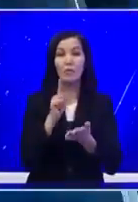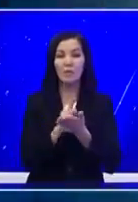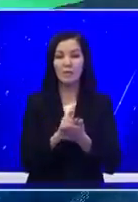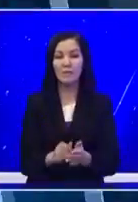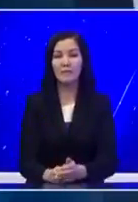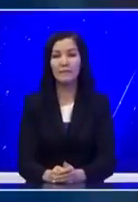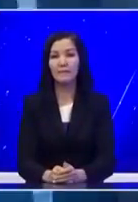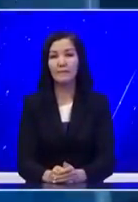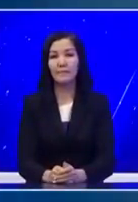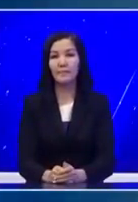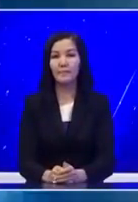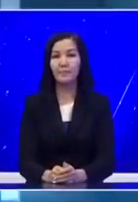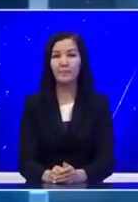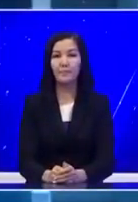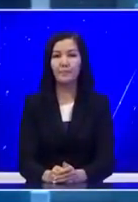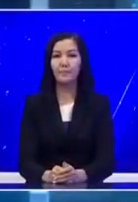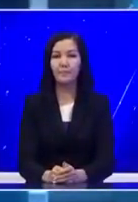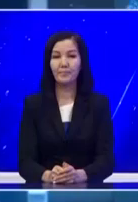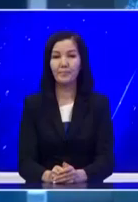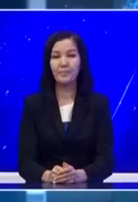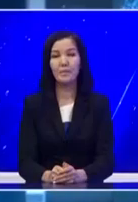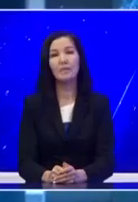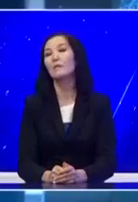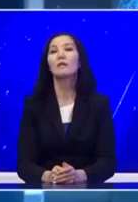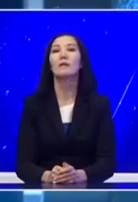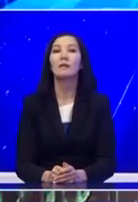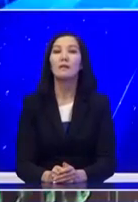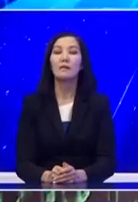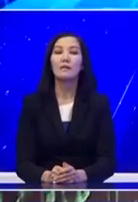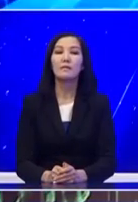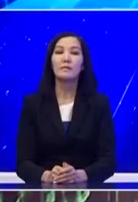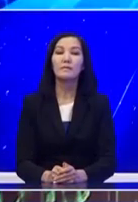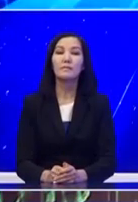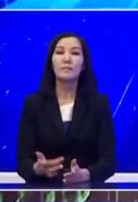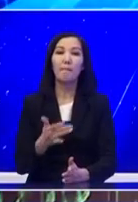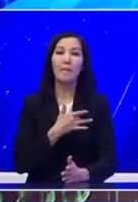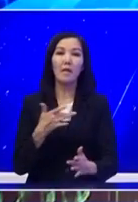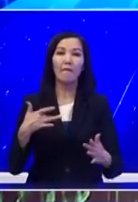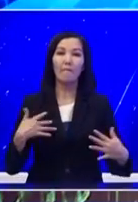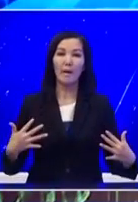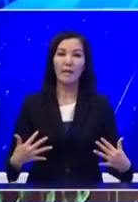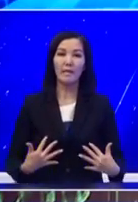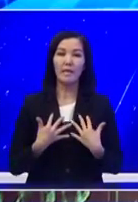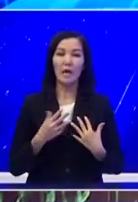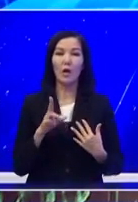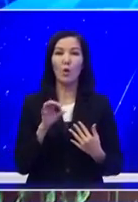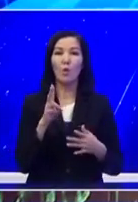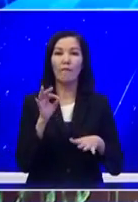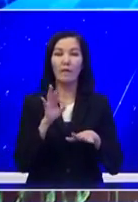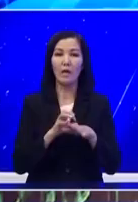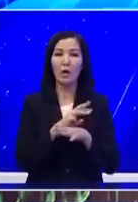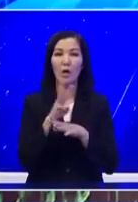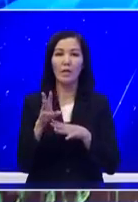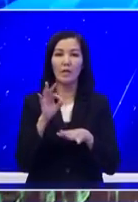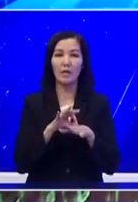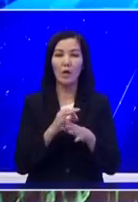Серікбайқызы, Мади Байбосынов, Жетісу телеарнасы, Талдықорған. Пневмония COVID-19 вирусмен